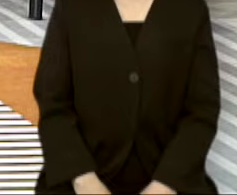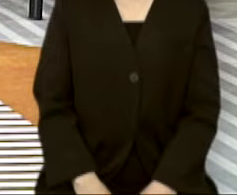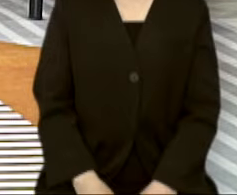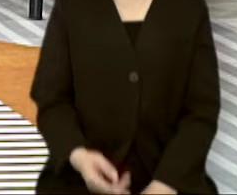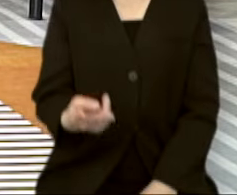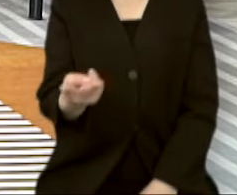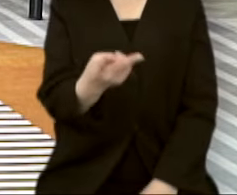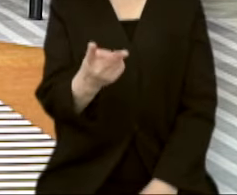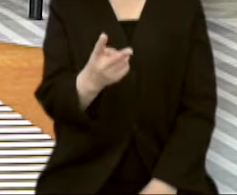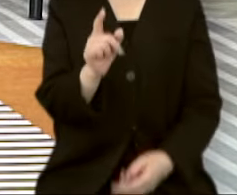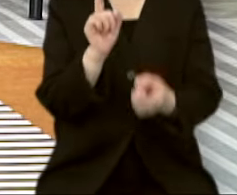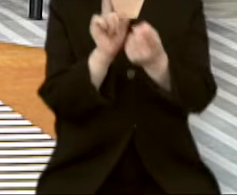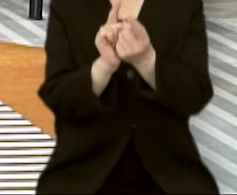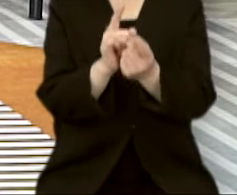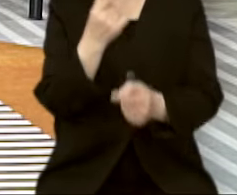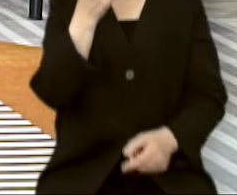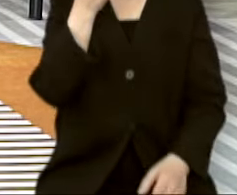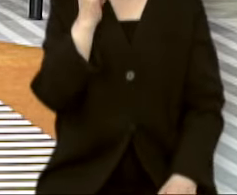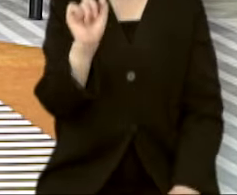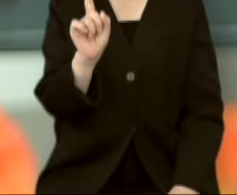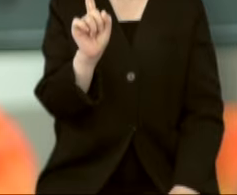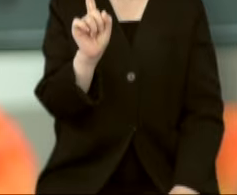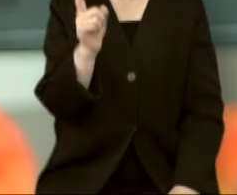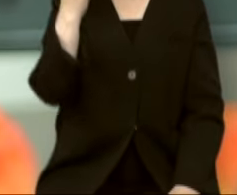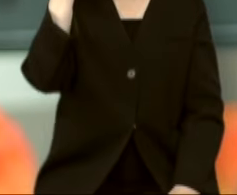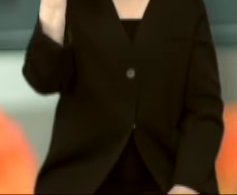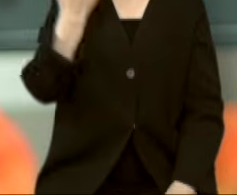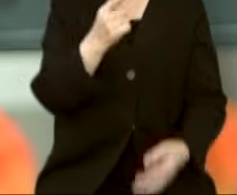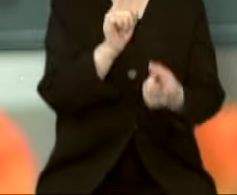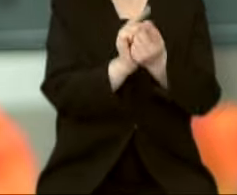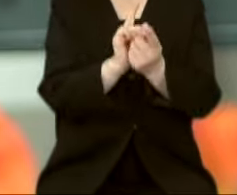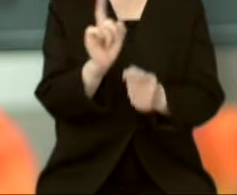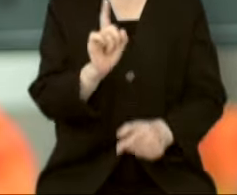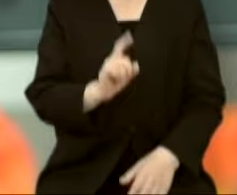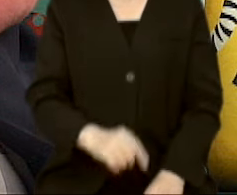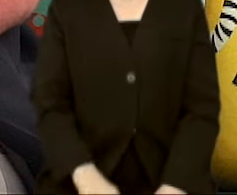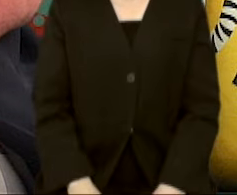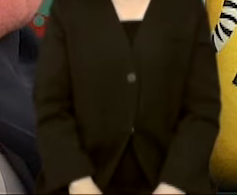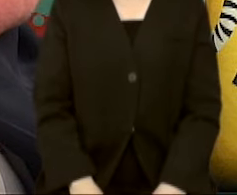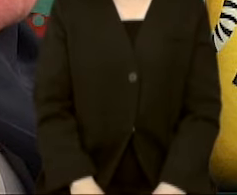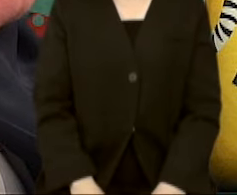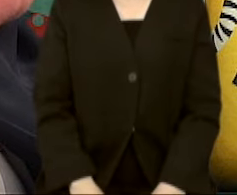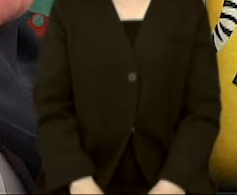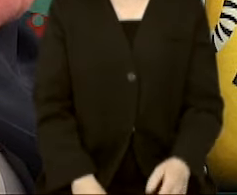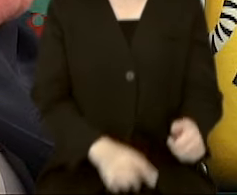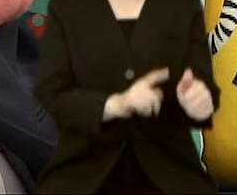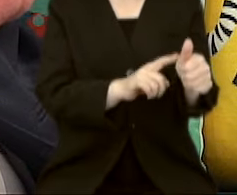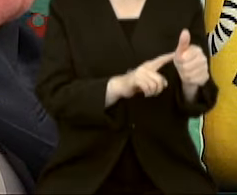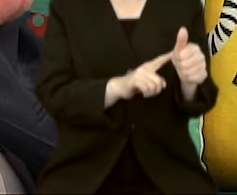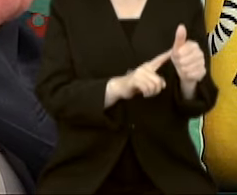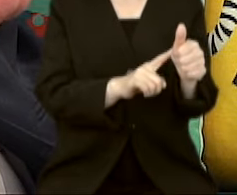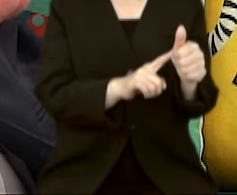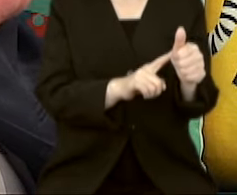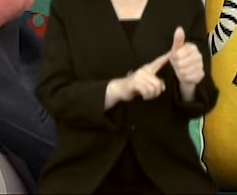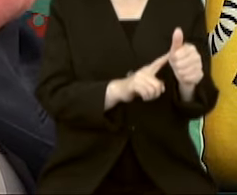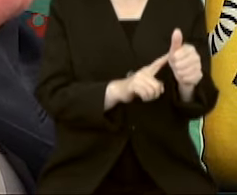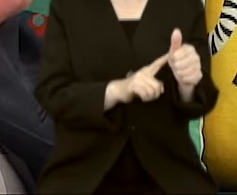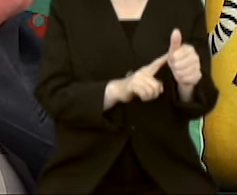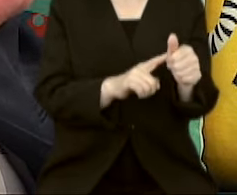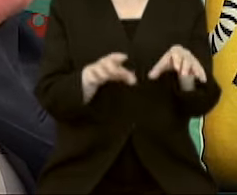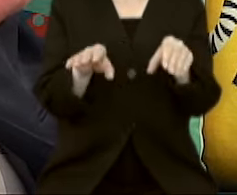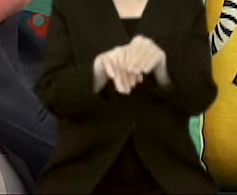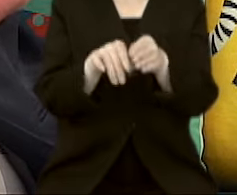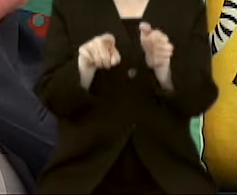진짜 두 분은 어떻게 만나셨어요? 한국에 오셨을 때 만나신 거예요? 저희 목사님하고 네.